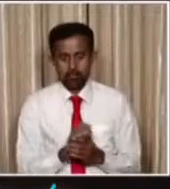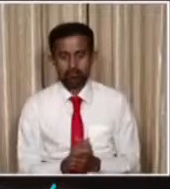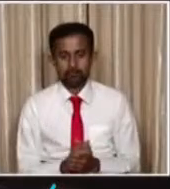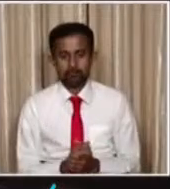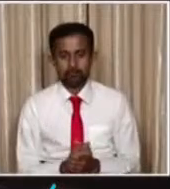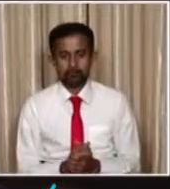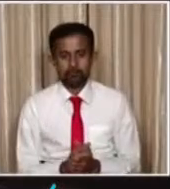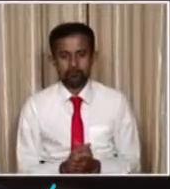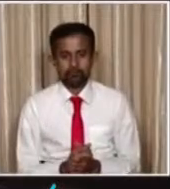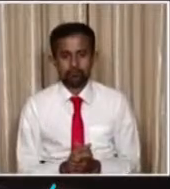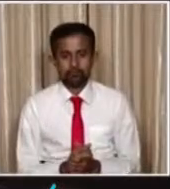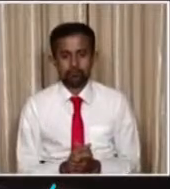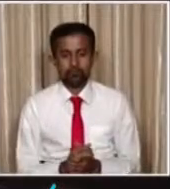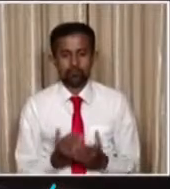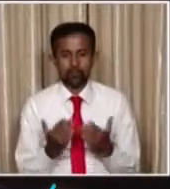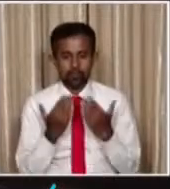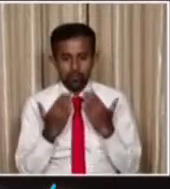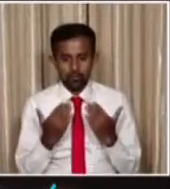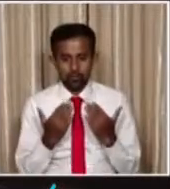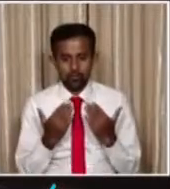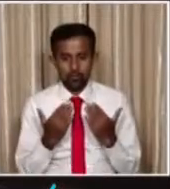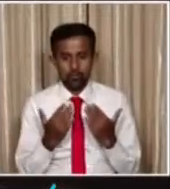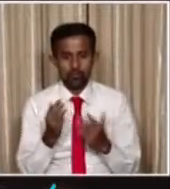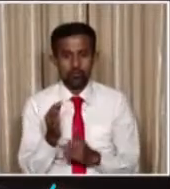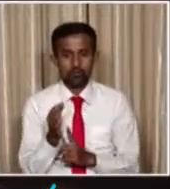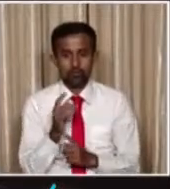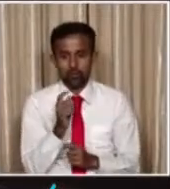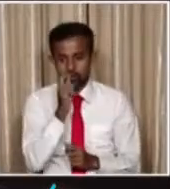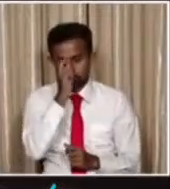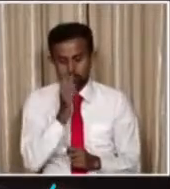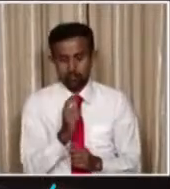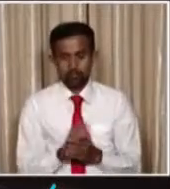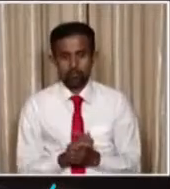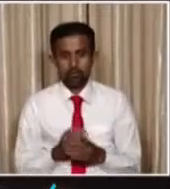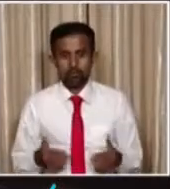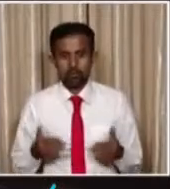Isu di mulutune garu sababati tumani. Ada dawase mama.